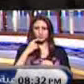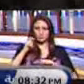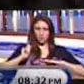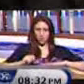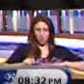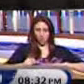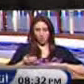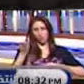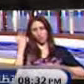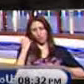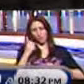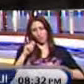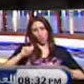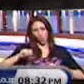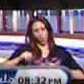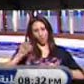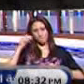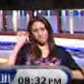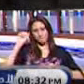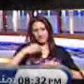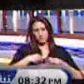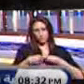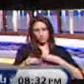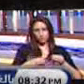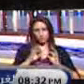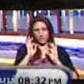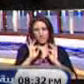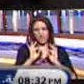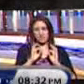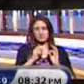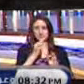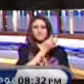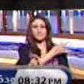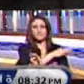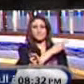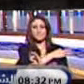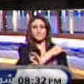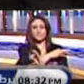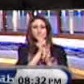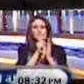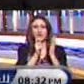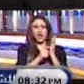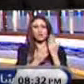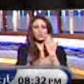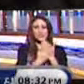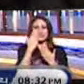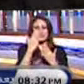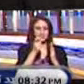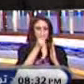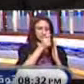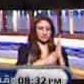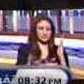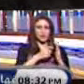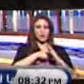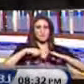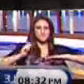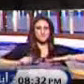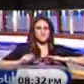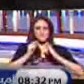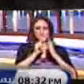الصادر اللي فات بناء عليها المجلس الشورى بيعمل مسودة قانون جديد، وهيبعته مره تانية للمحكمه الدستوريه